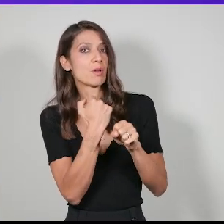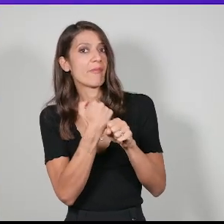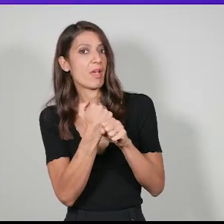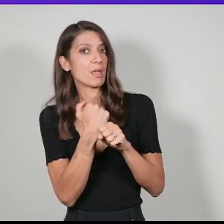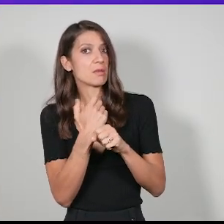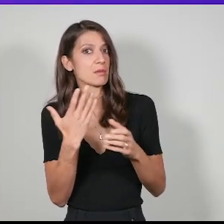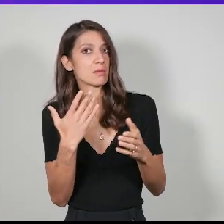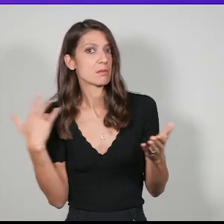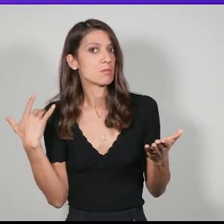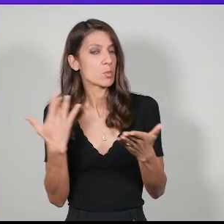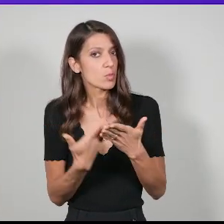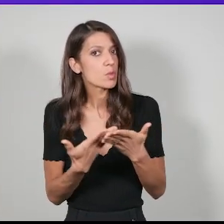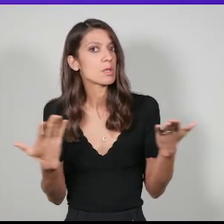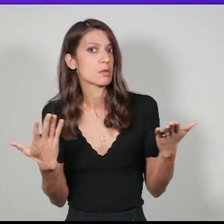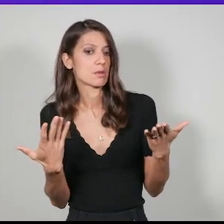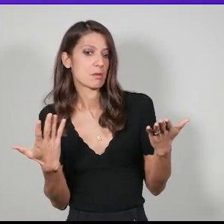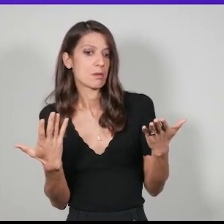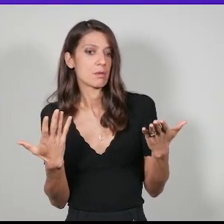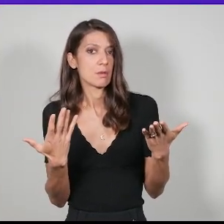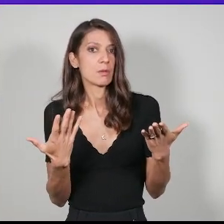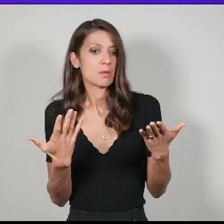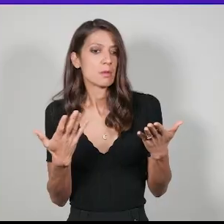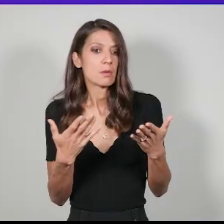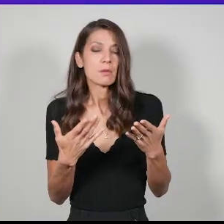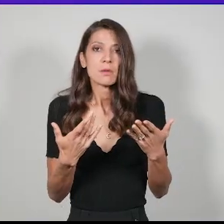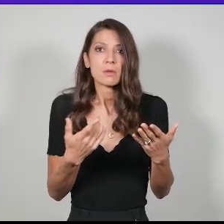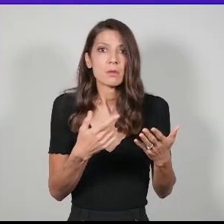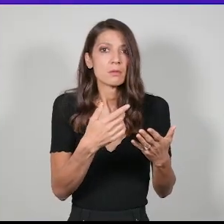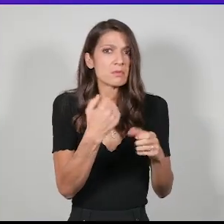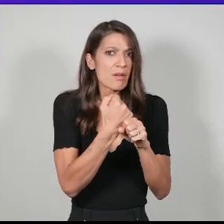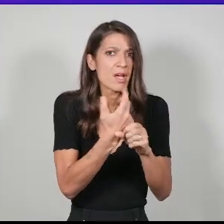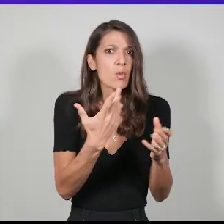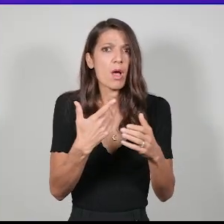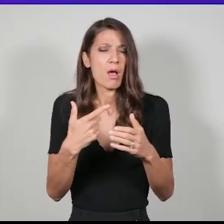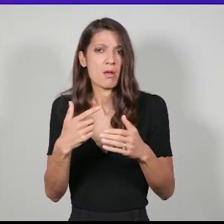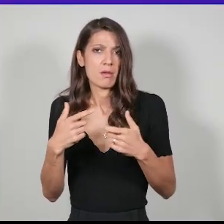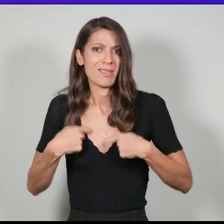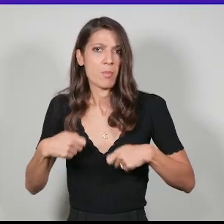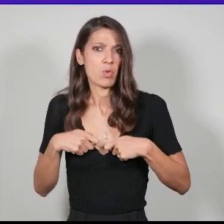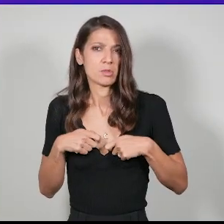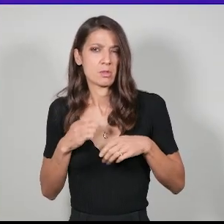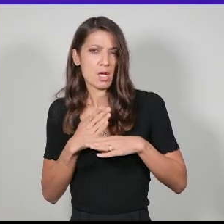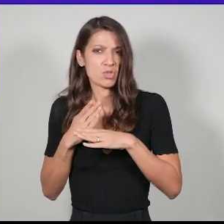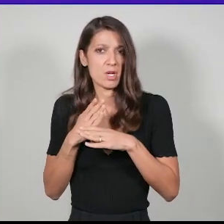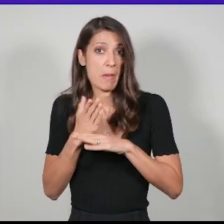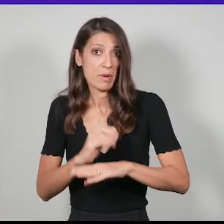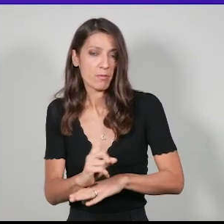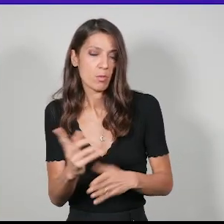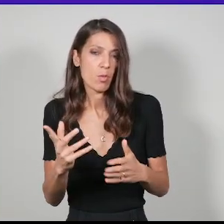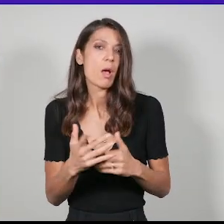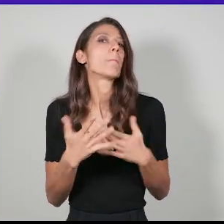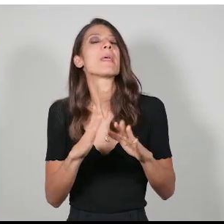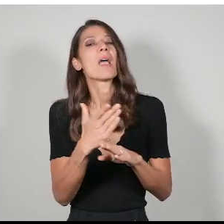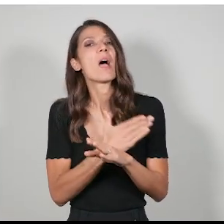conduit sur ce que sont ces tâches et ce que sont ces coûts cachés. Mais je voudrais vous faire réagir un peu à ce que dit Olivier par rapport aux personnes que vous